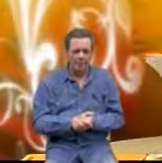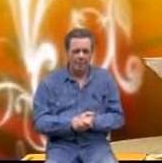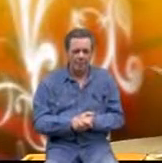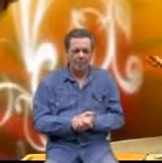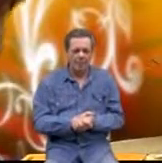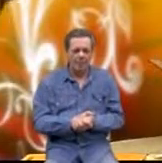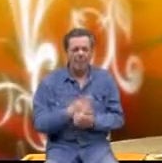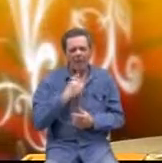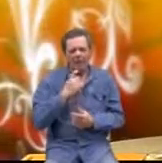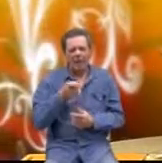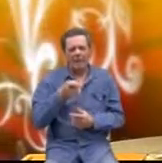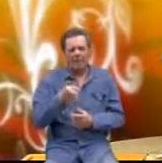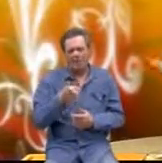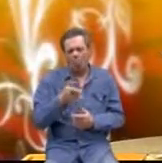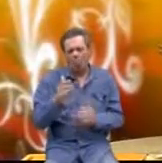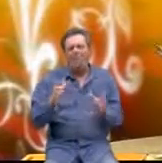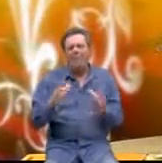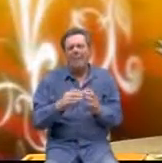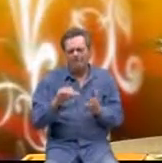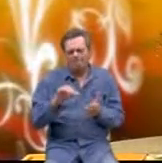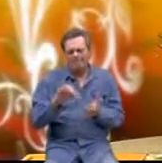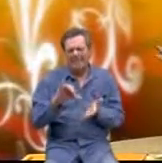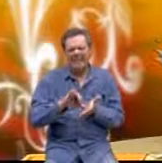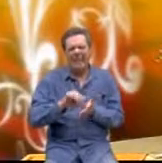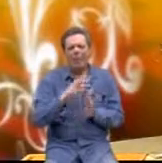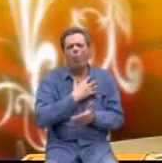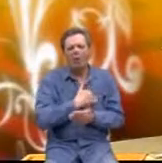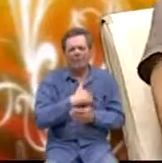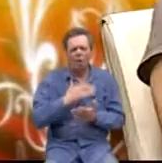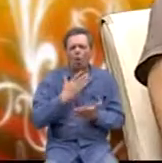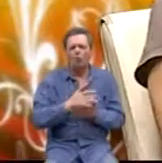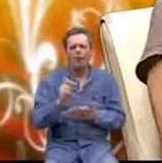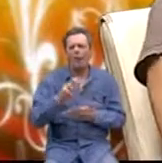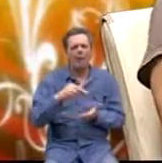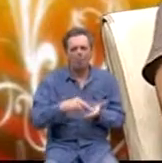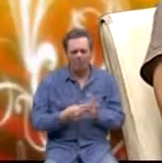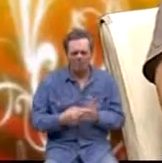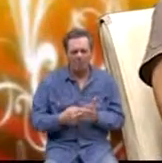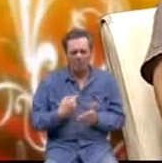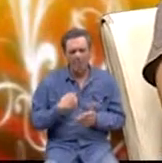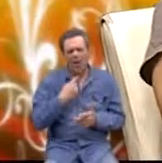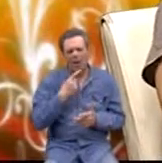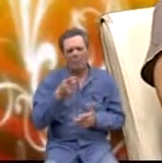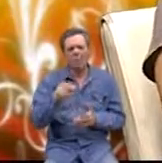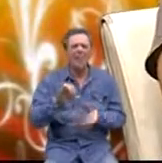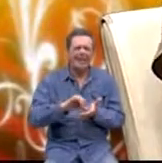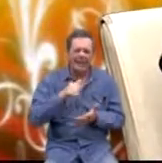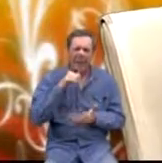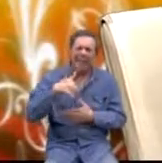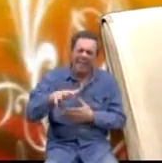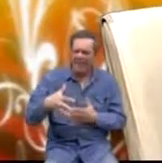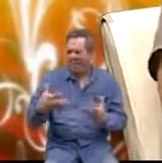Recite. Pa rekla bi da u ovoj većoj sredini, da u nekim manjim sredinama u Hrvatskoj još uvijek nemamo taj problem. Rekla bi da te sredine i jesu i dalje